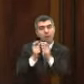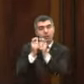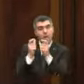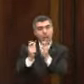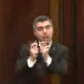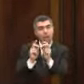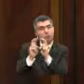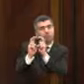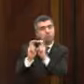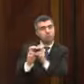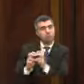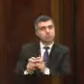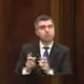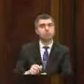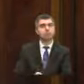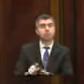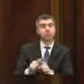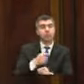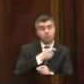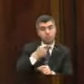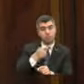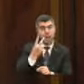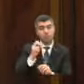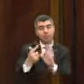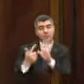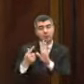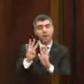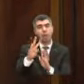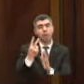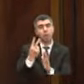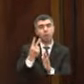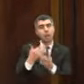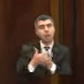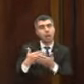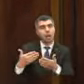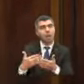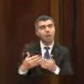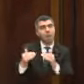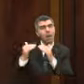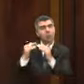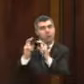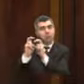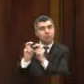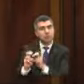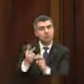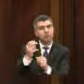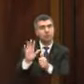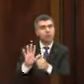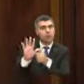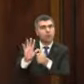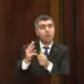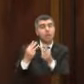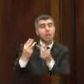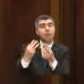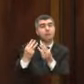الباب الممنوحة سنة 2017 24 مليار، انخفاضا بالمقارنة مع 2016 اللي كانت فيها 33